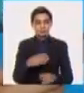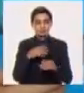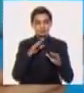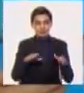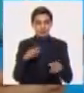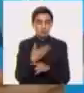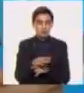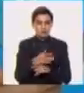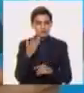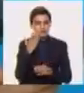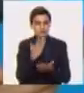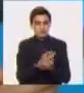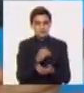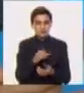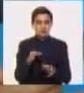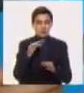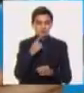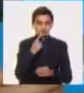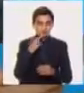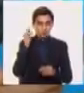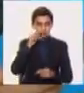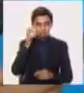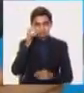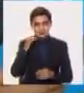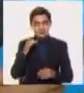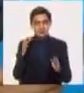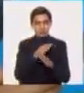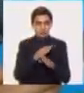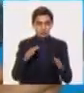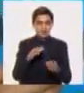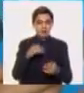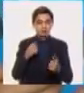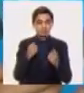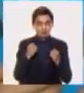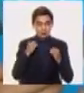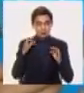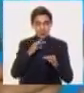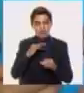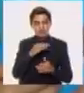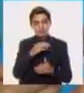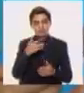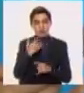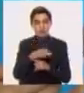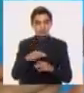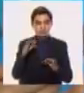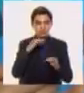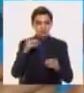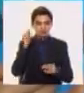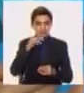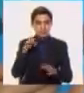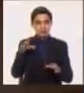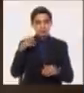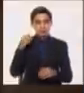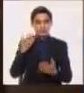Балалармен жиі серуендеуге шығамыз. Тіл дамыту, дене шынықтыру, музыка, хореография сабақтарын ашық аспан астында өткіземіз. Ауа райы